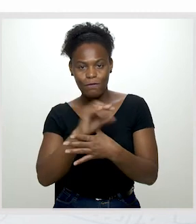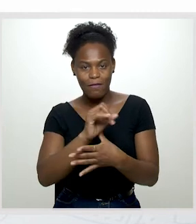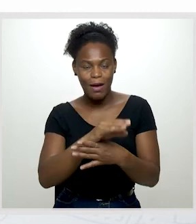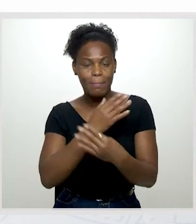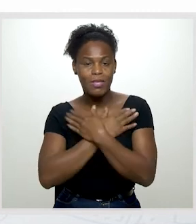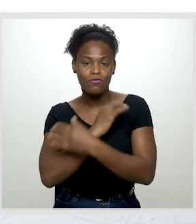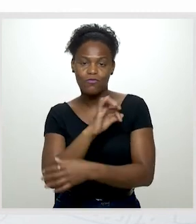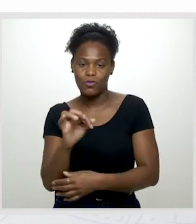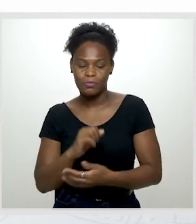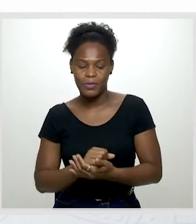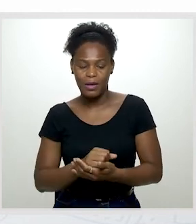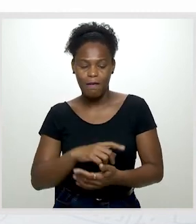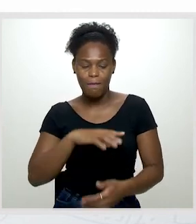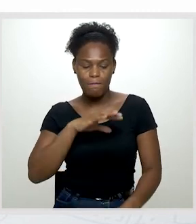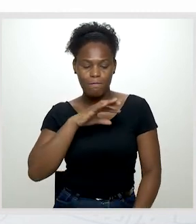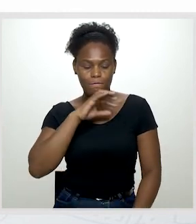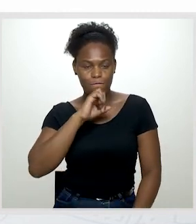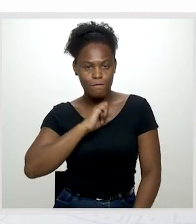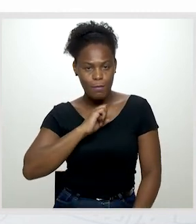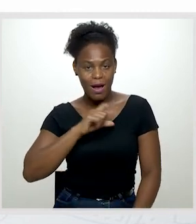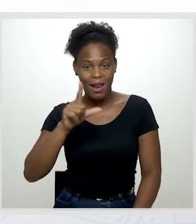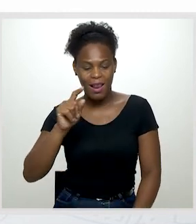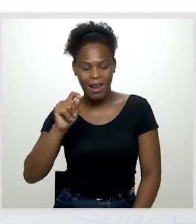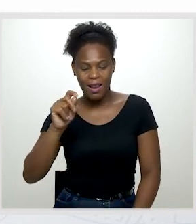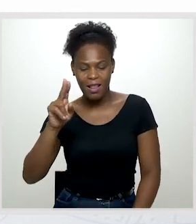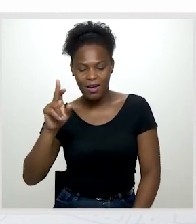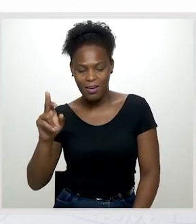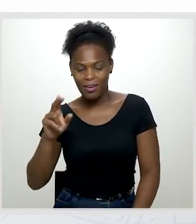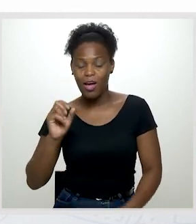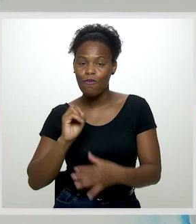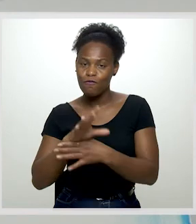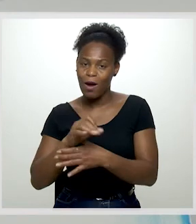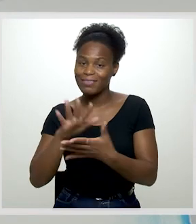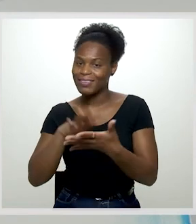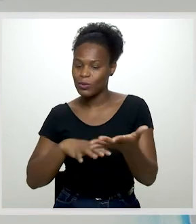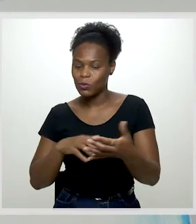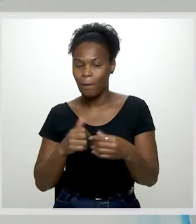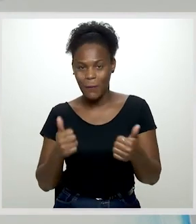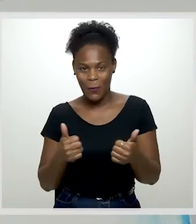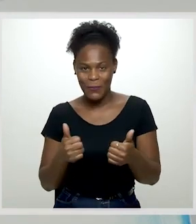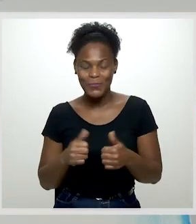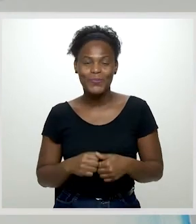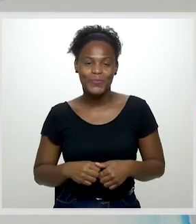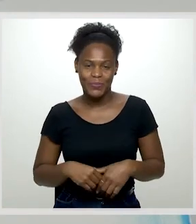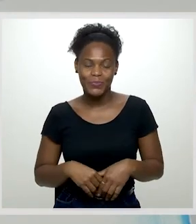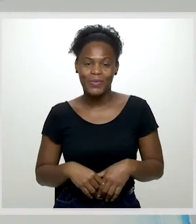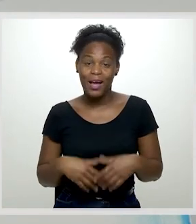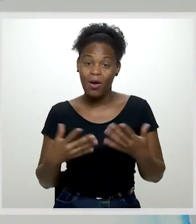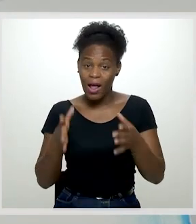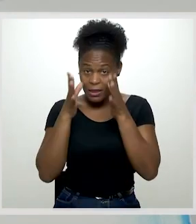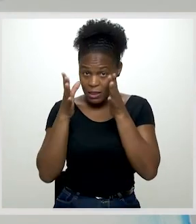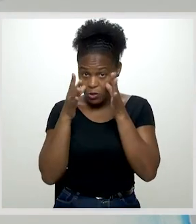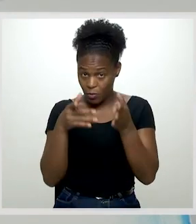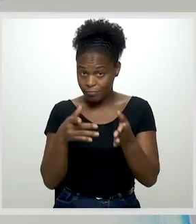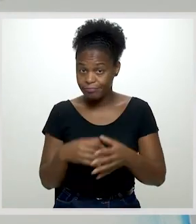amis. Mon fils leur envoie des textos. C'est bon? Très bien.